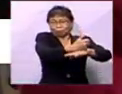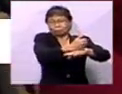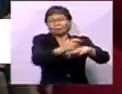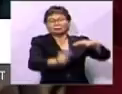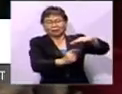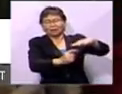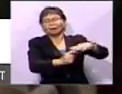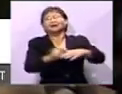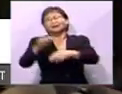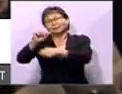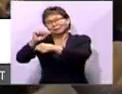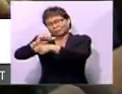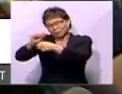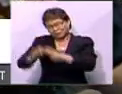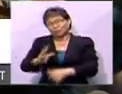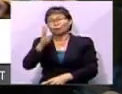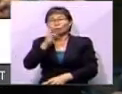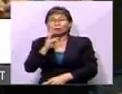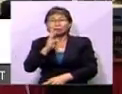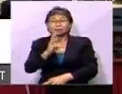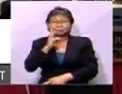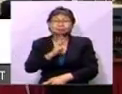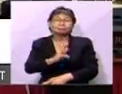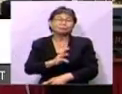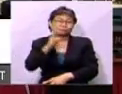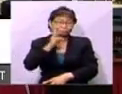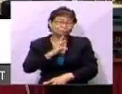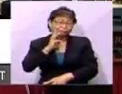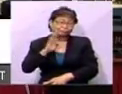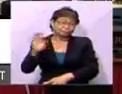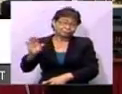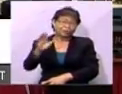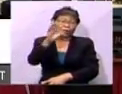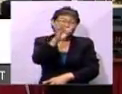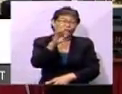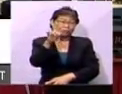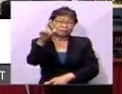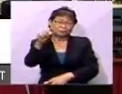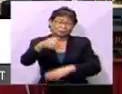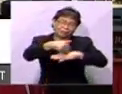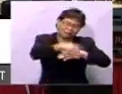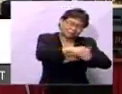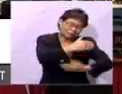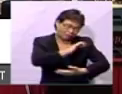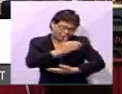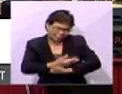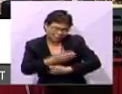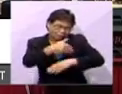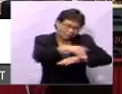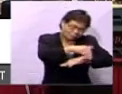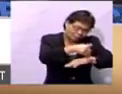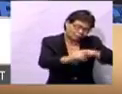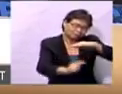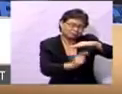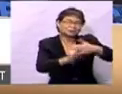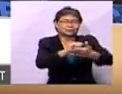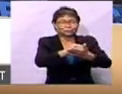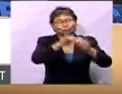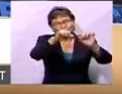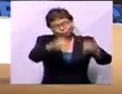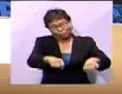pekerja wanita termasuk anggota Pertubuhan Wanita Dinamis Felkra Wadira menghantar anak masing-masing ke TASKA